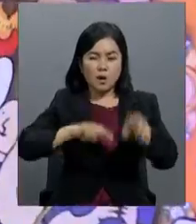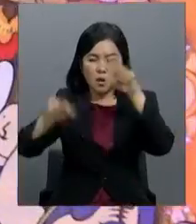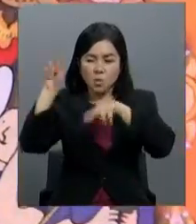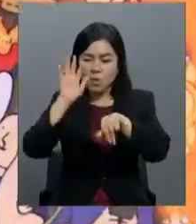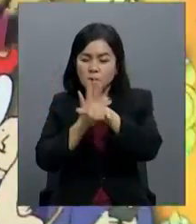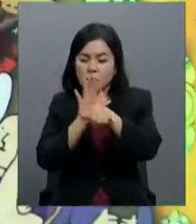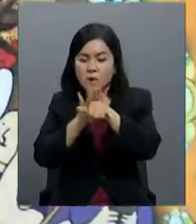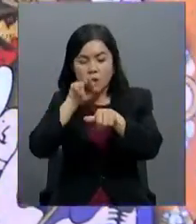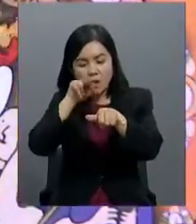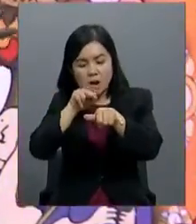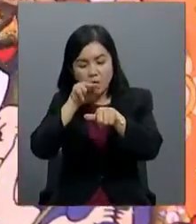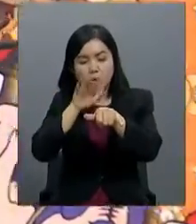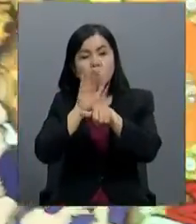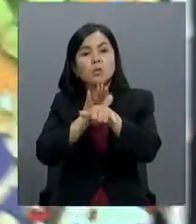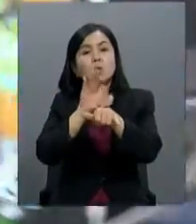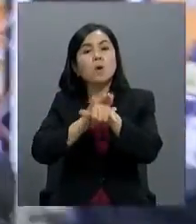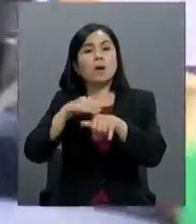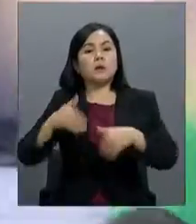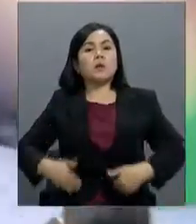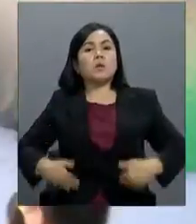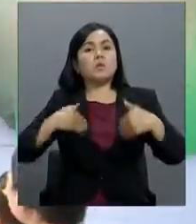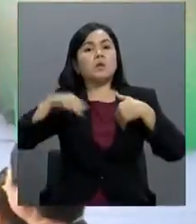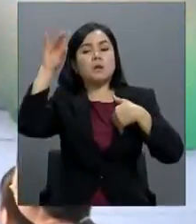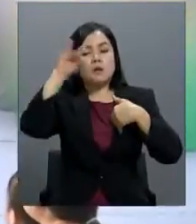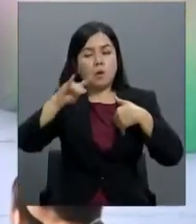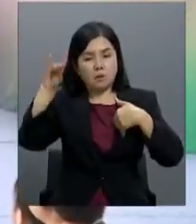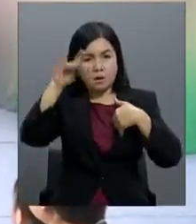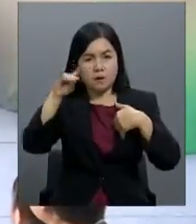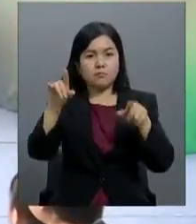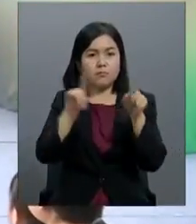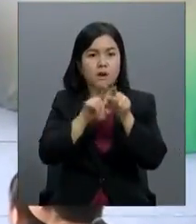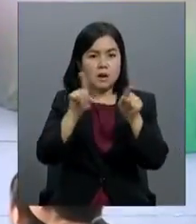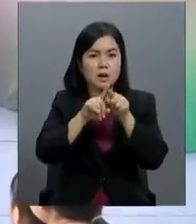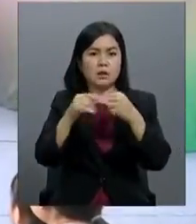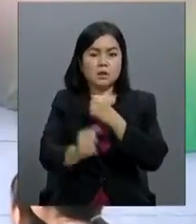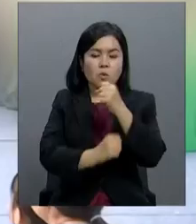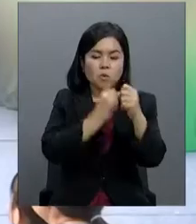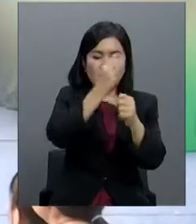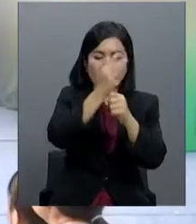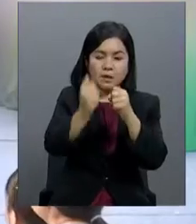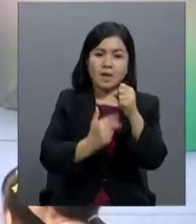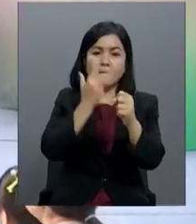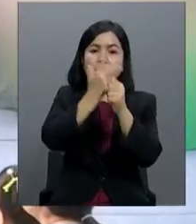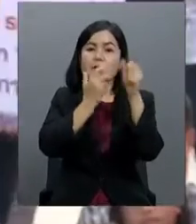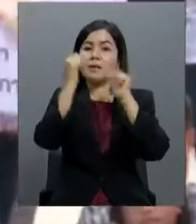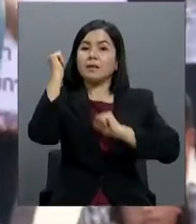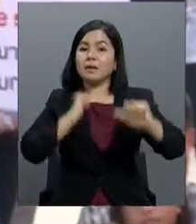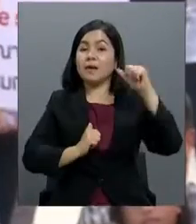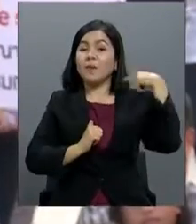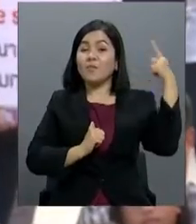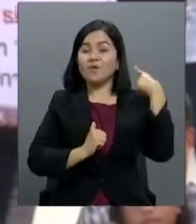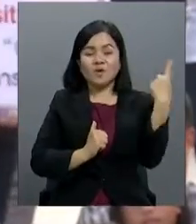สื่อถึงกันอยู่เสมอโดย 2-3 ปีแล้วที่เธอสวมคาแรคเตอร์เสือสาวแสดงแบบฉายเดี่ยว